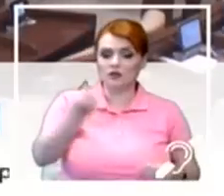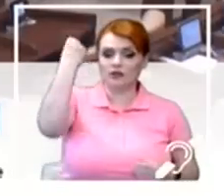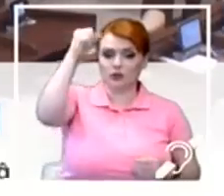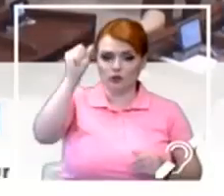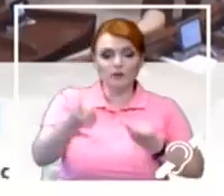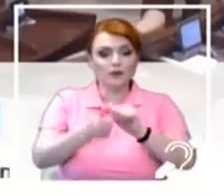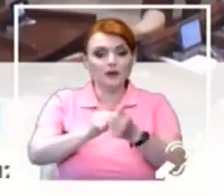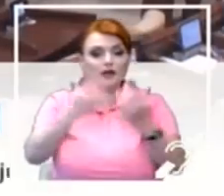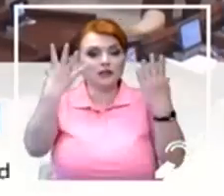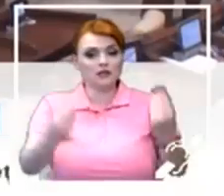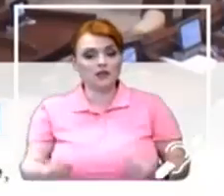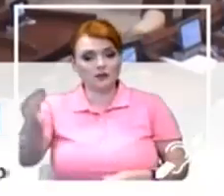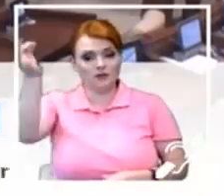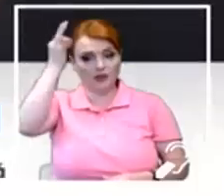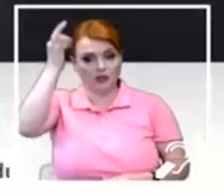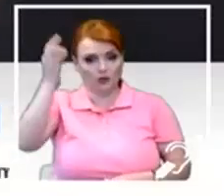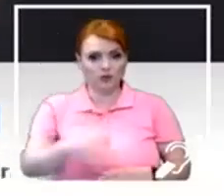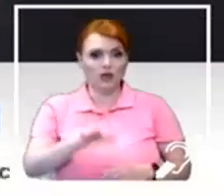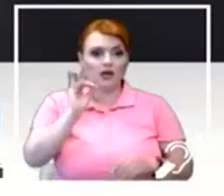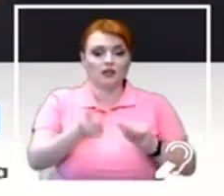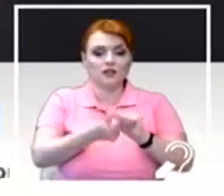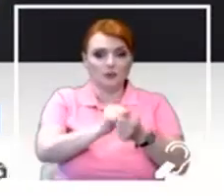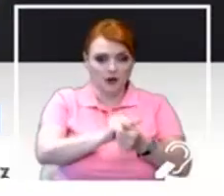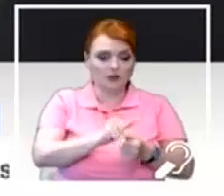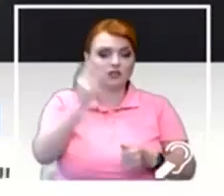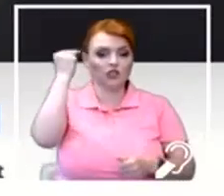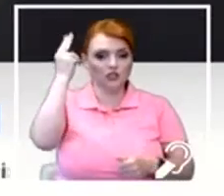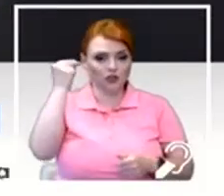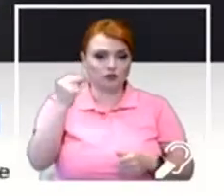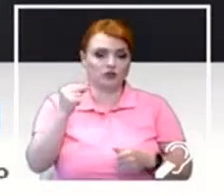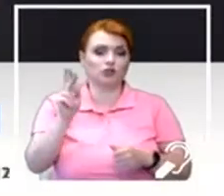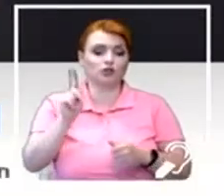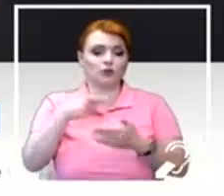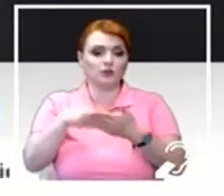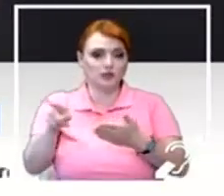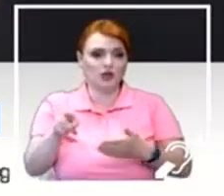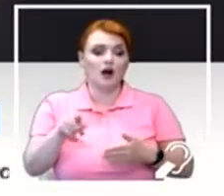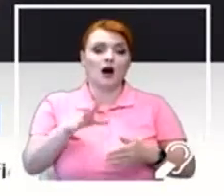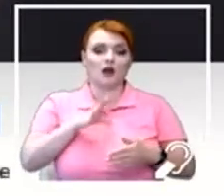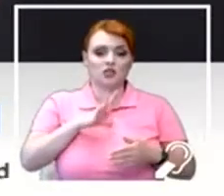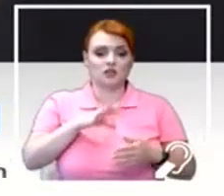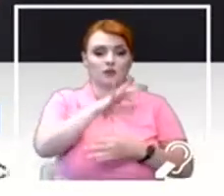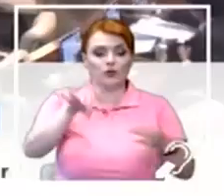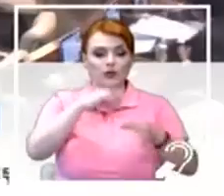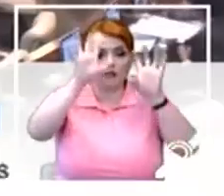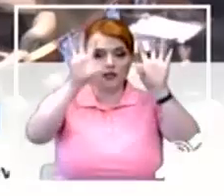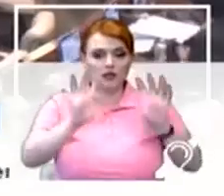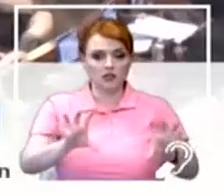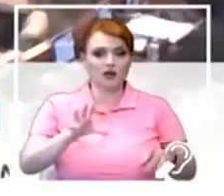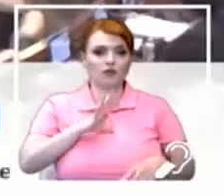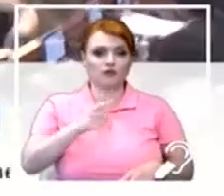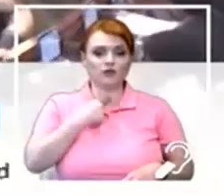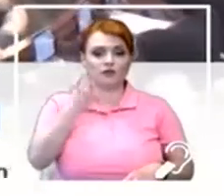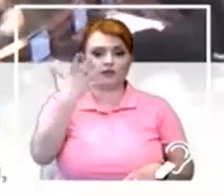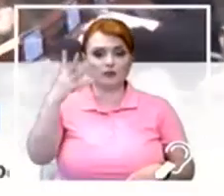ziua comemorării și de schimbarea datei în care va fi celebrată a fost votat de Parlament pe 25 mai. Atunci, autorii